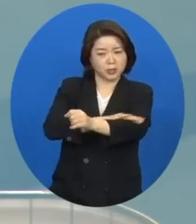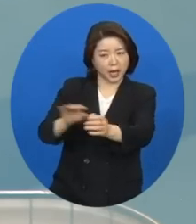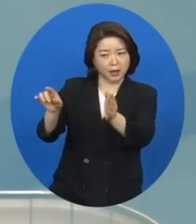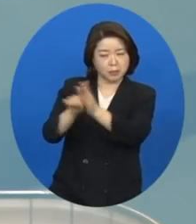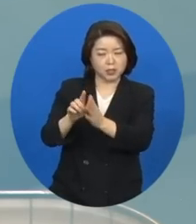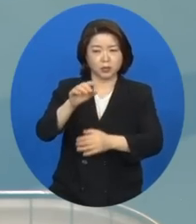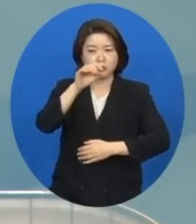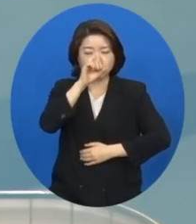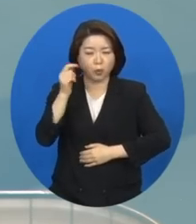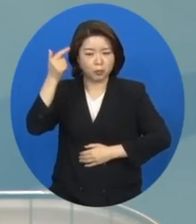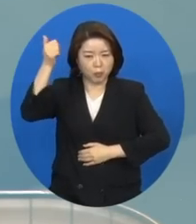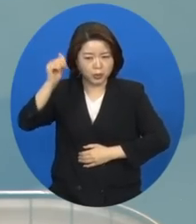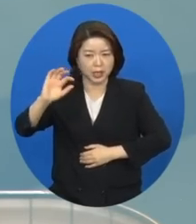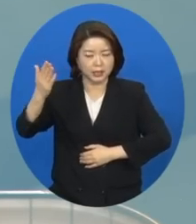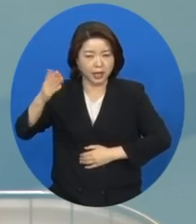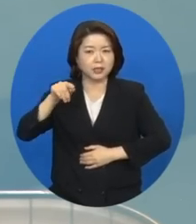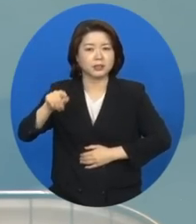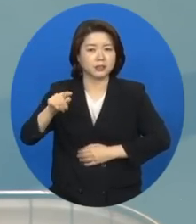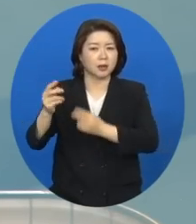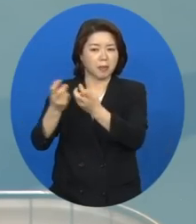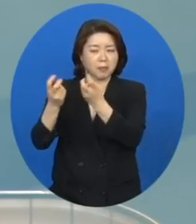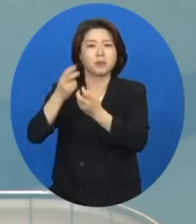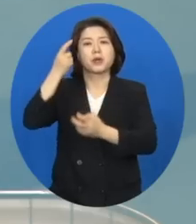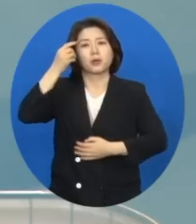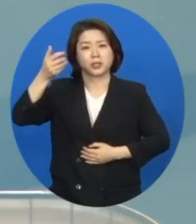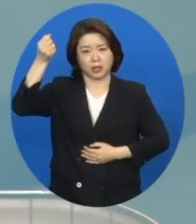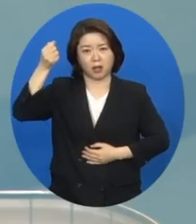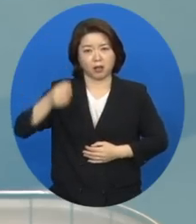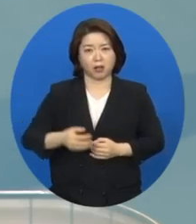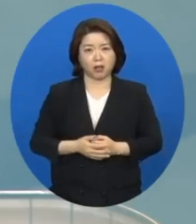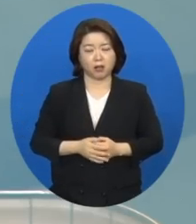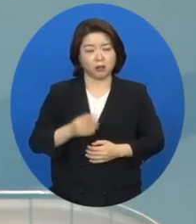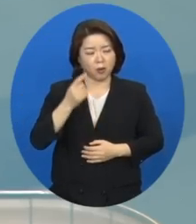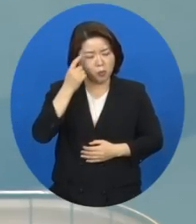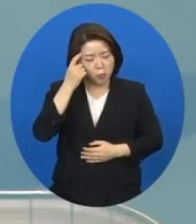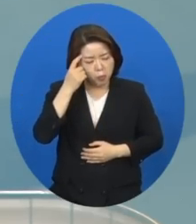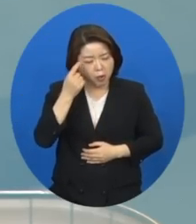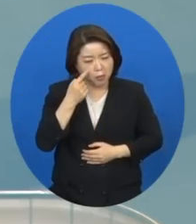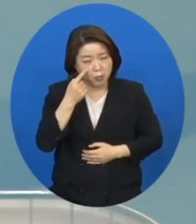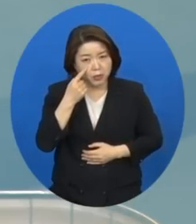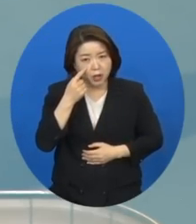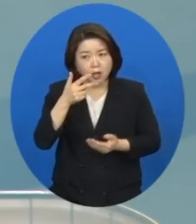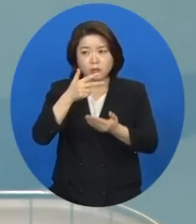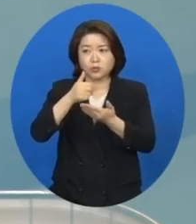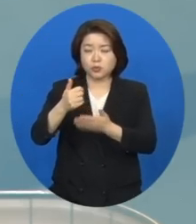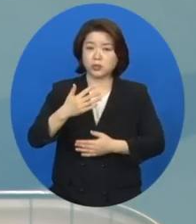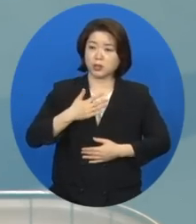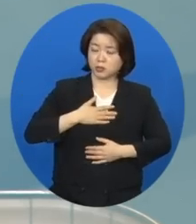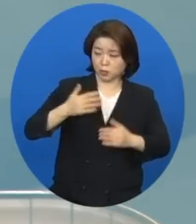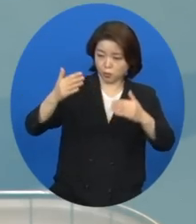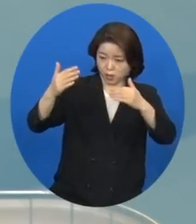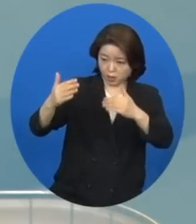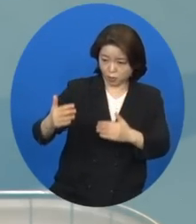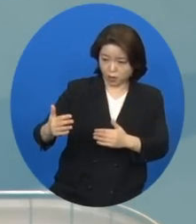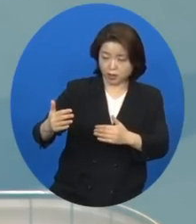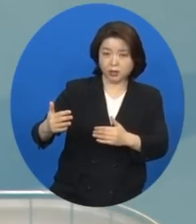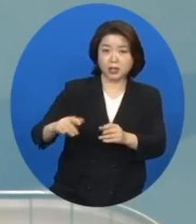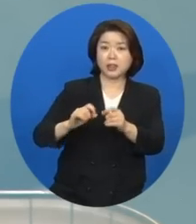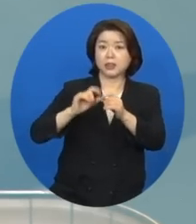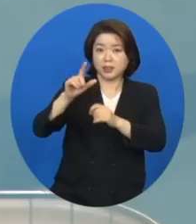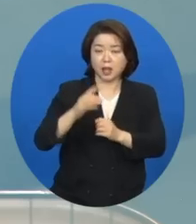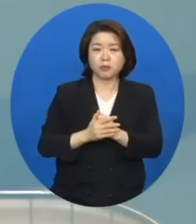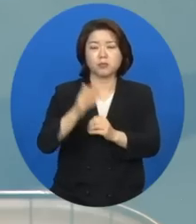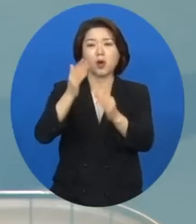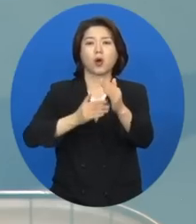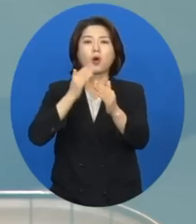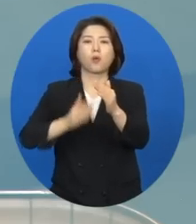좋은 목사가 되는 길이라고 생각했어요. 생각해보니 주님과 저와의 관계는 대부분 다